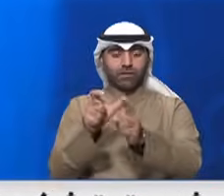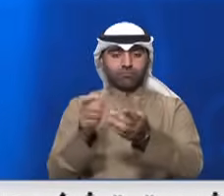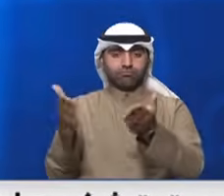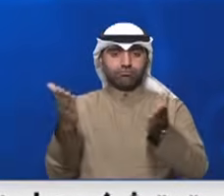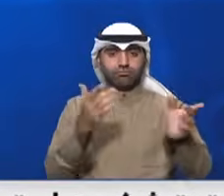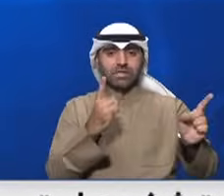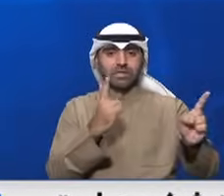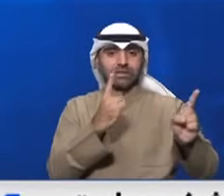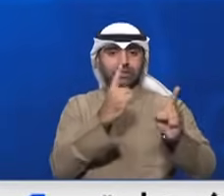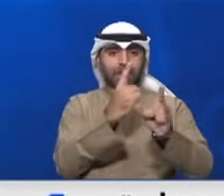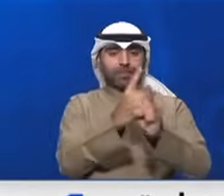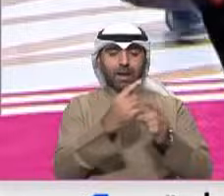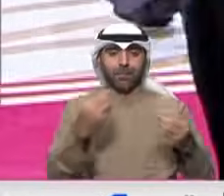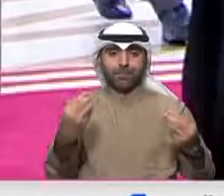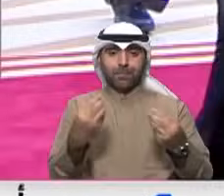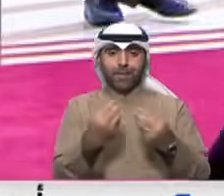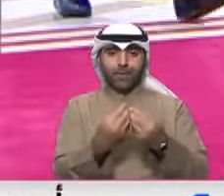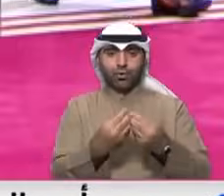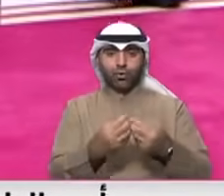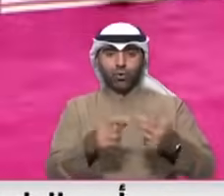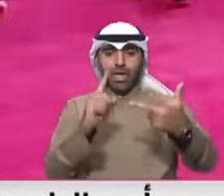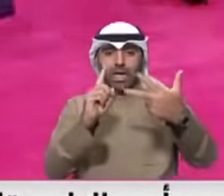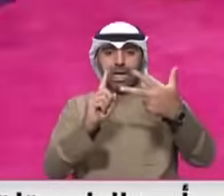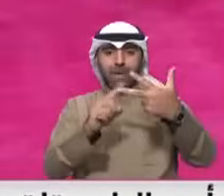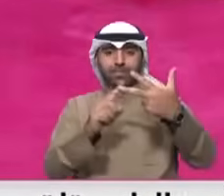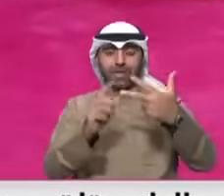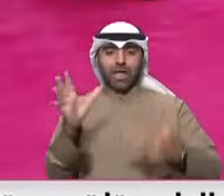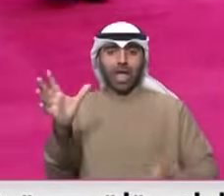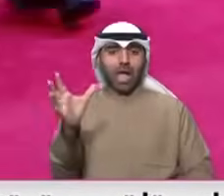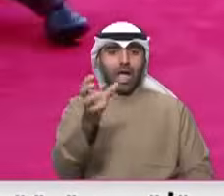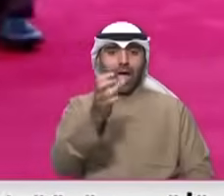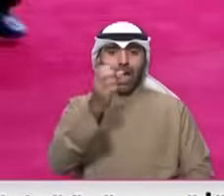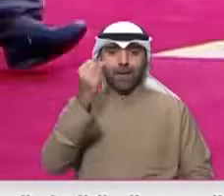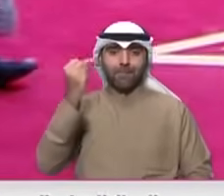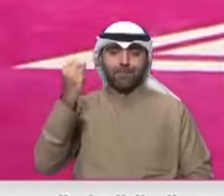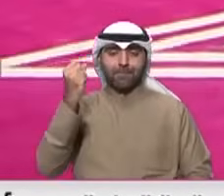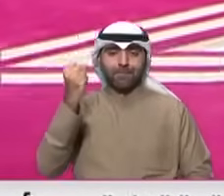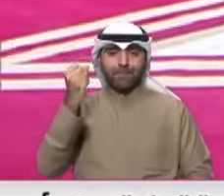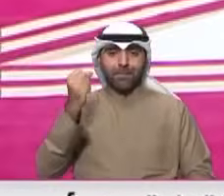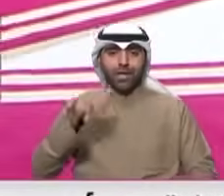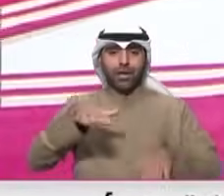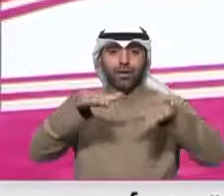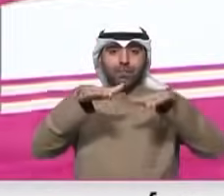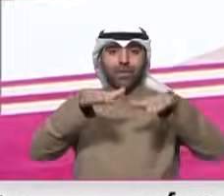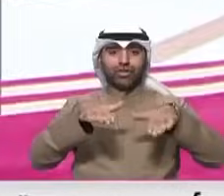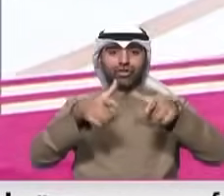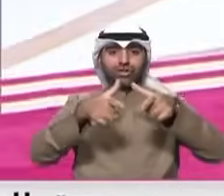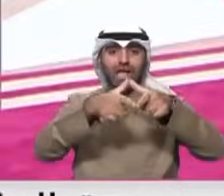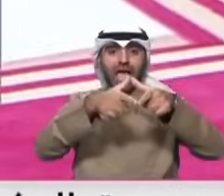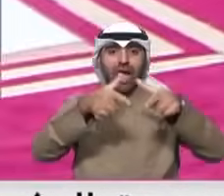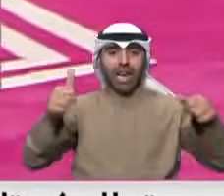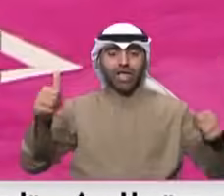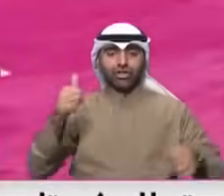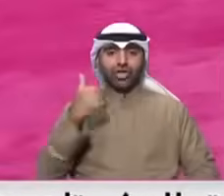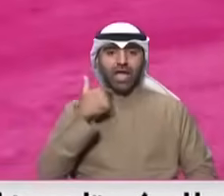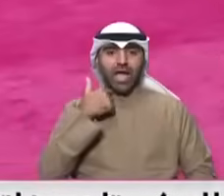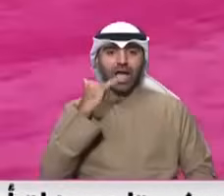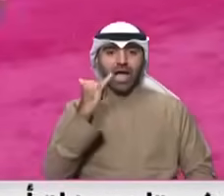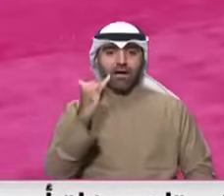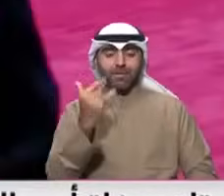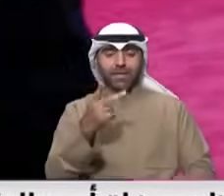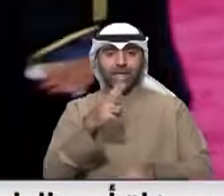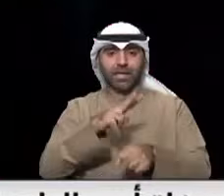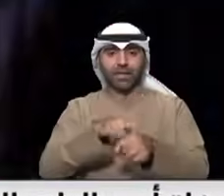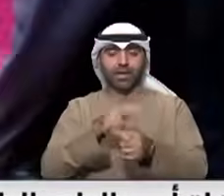الامين العام لمجلس التعاون لدول الخليج العربيه جاسم محمد البديوي والامناء المساعدين في الامانه العامه حيث قاموا